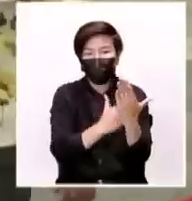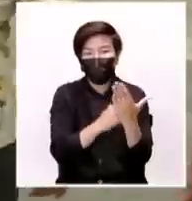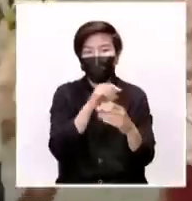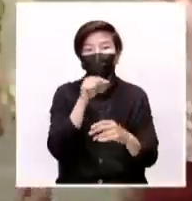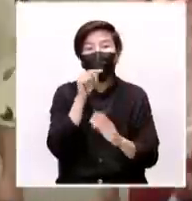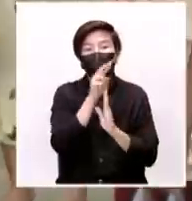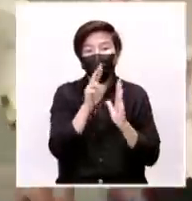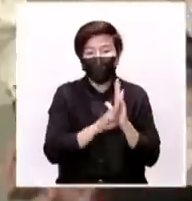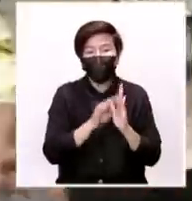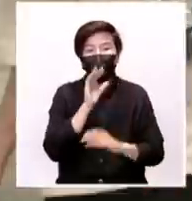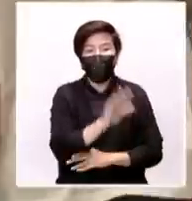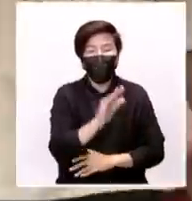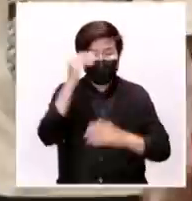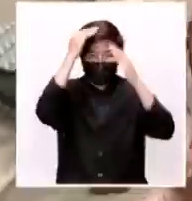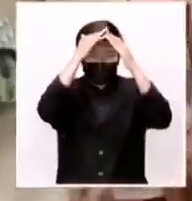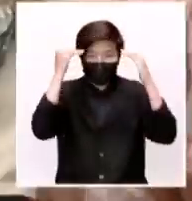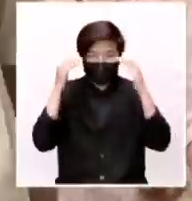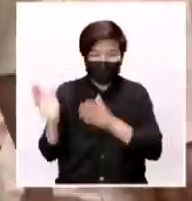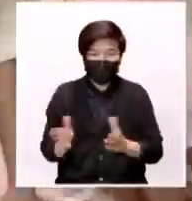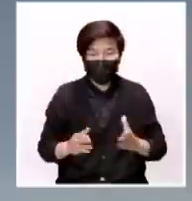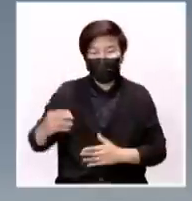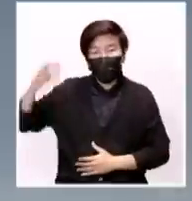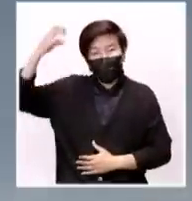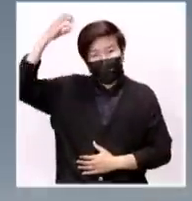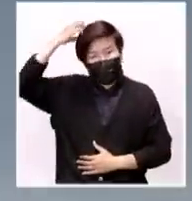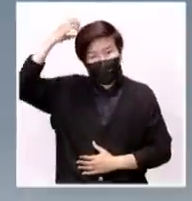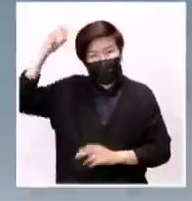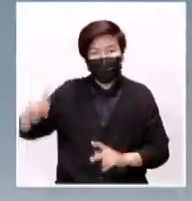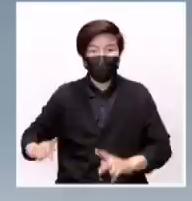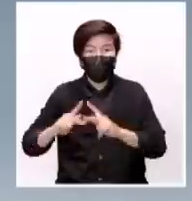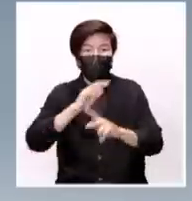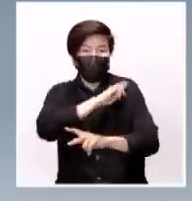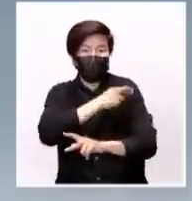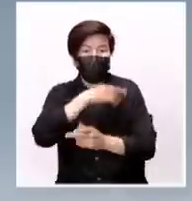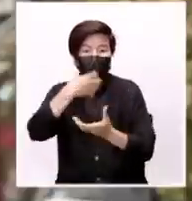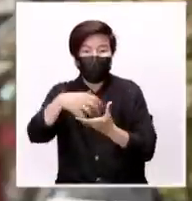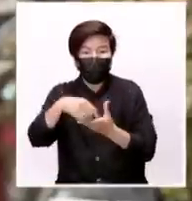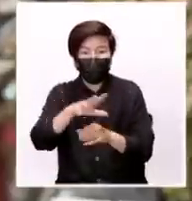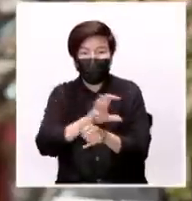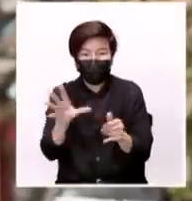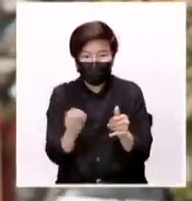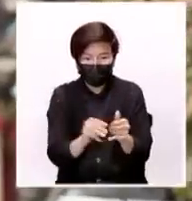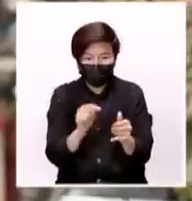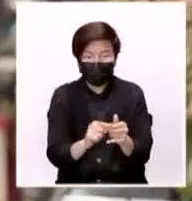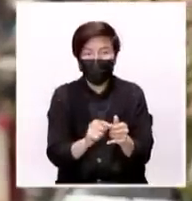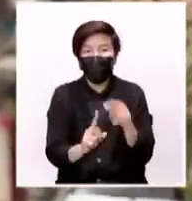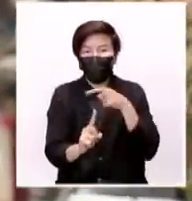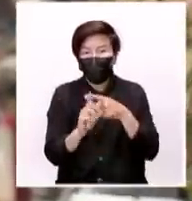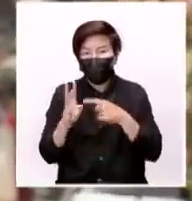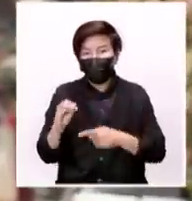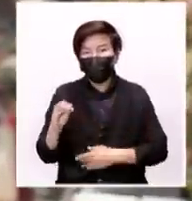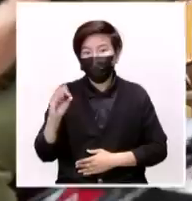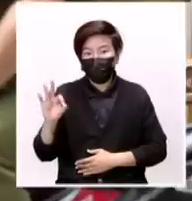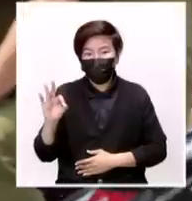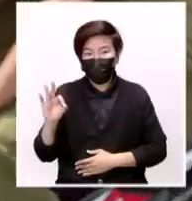ข้ามไปที่สปป.ลาวกันบ้างค่ะกระทรวงสาธารณสุขสปป.ลาวรายงานพบผู้ติดเชื้อโควิด19ใหม่69คนใน